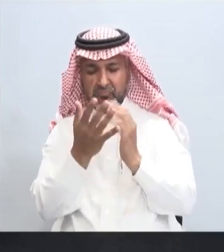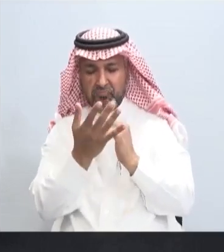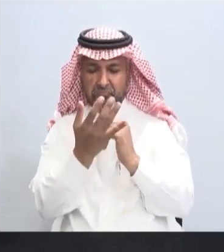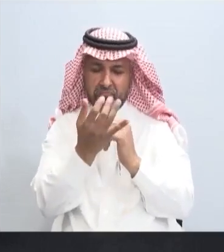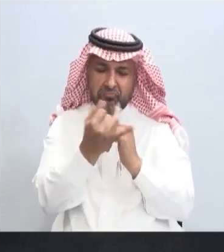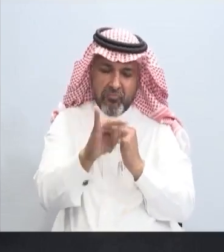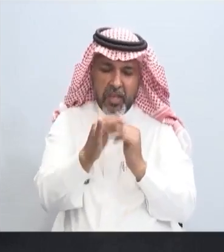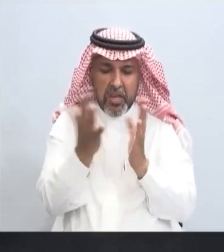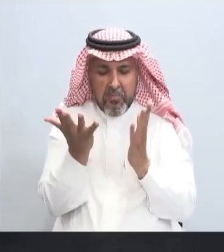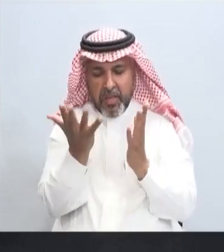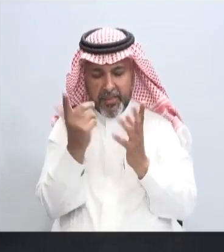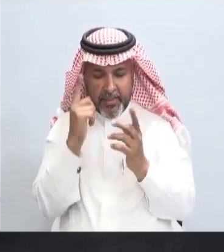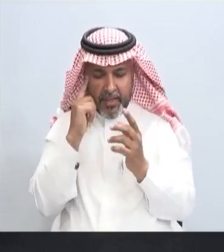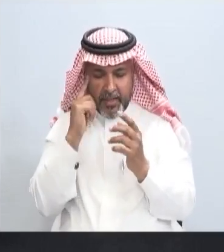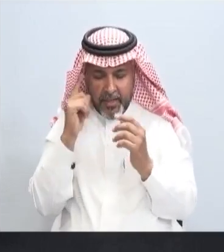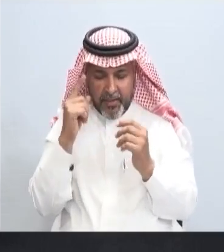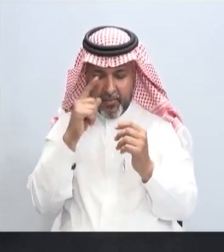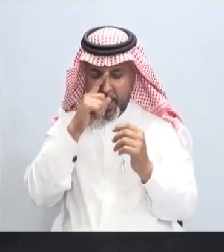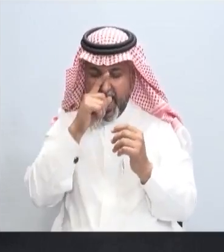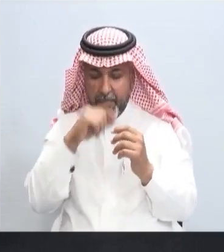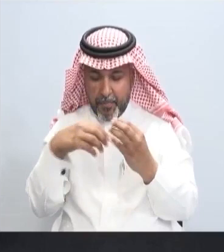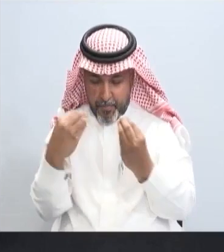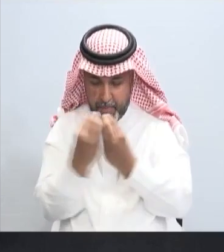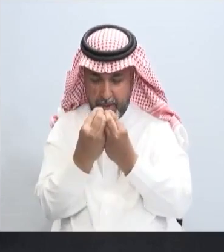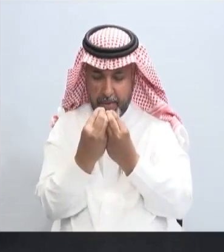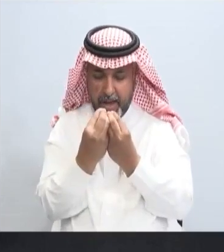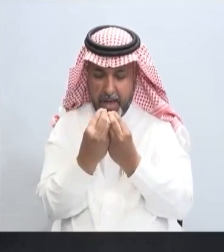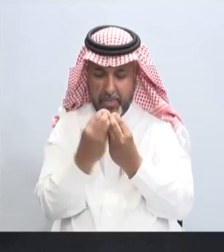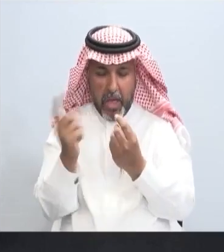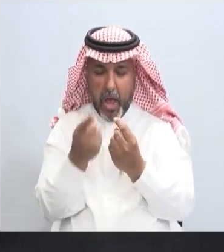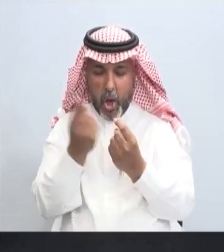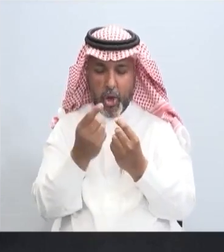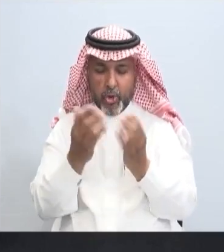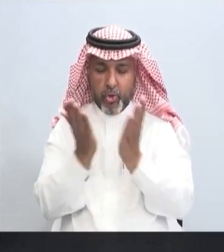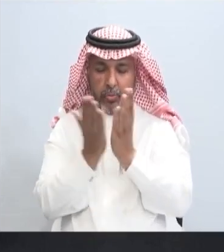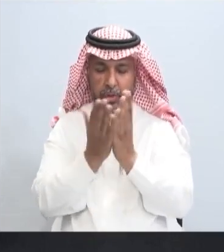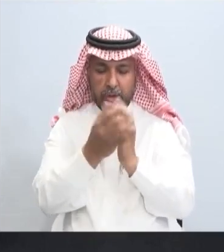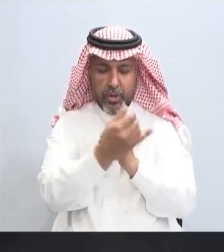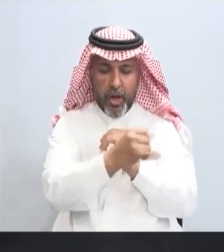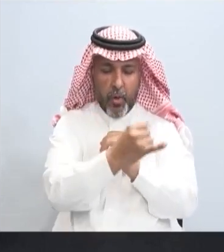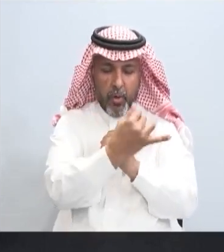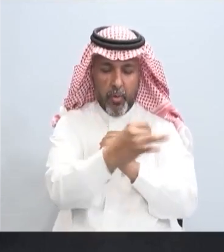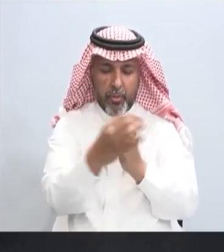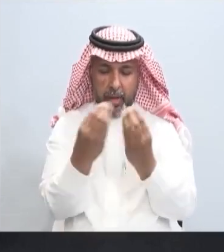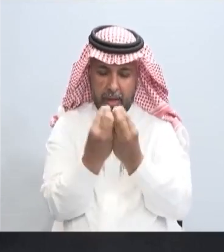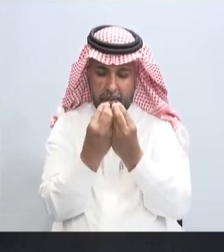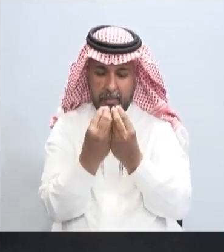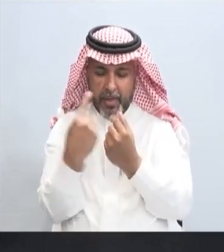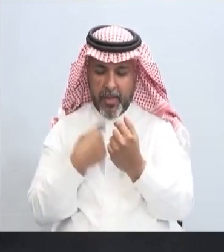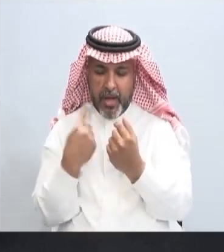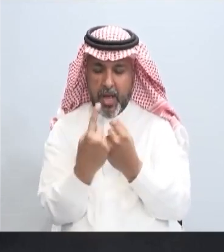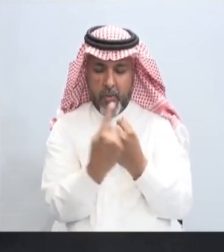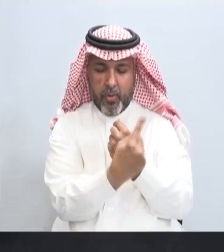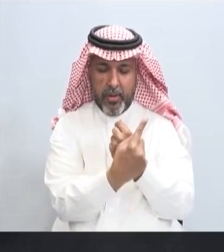بهذا هذه الطريقه فما يكون في عندي نواتج مشتركه ما بين الحوادث الحادثتين